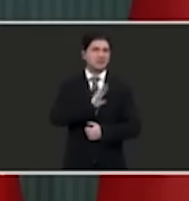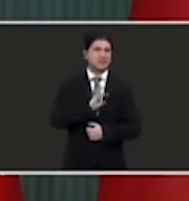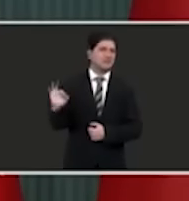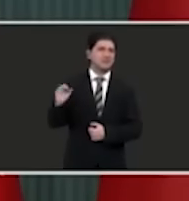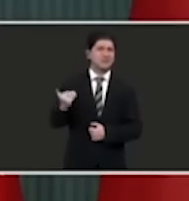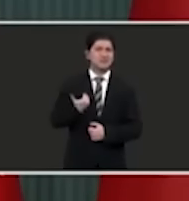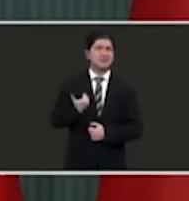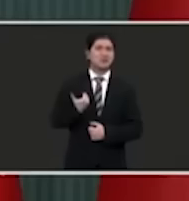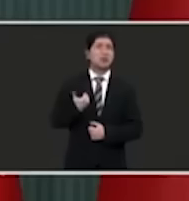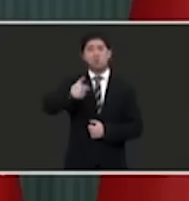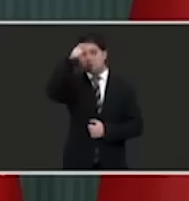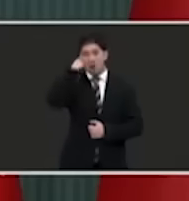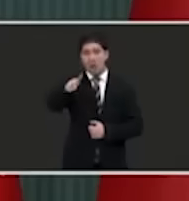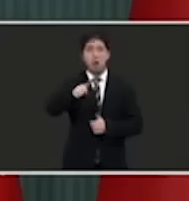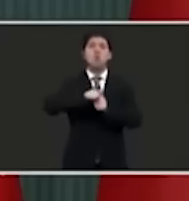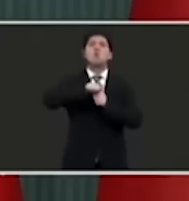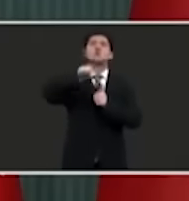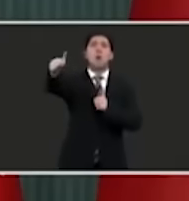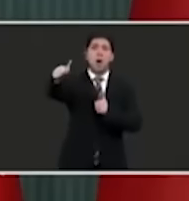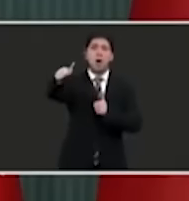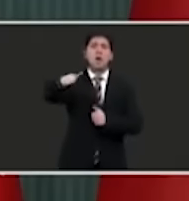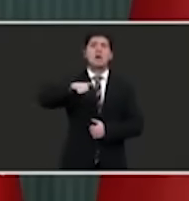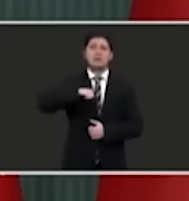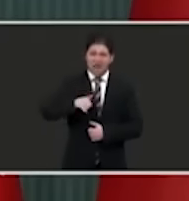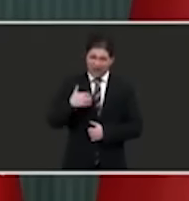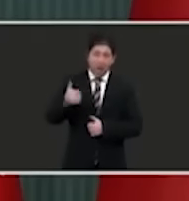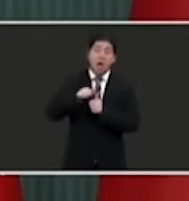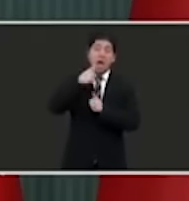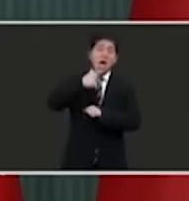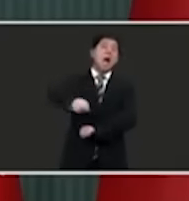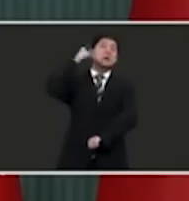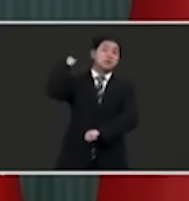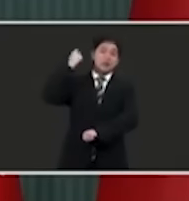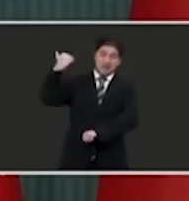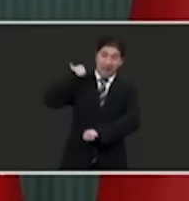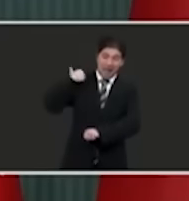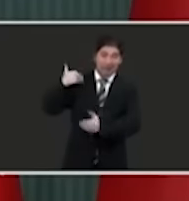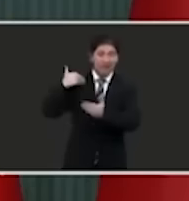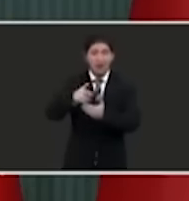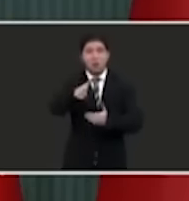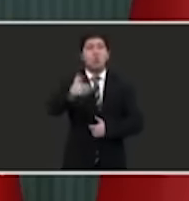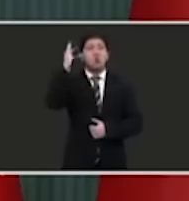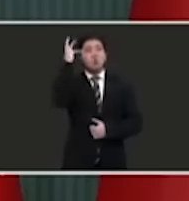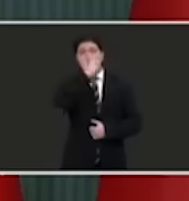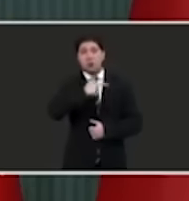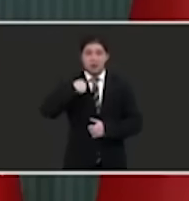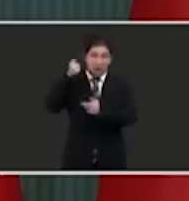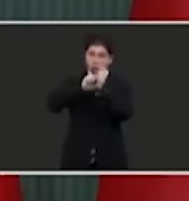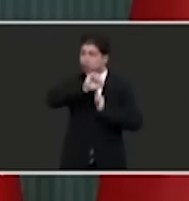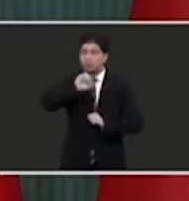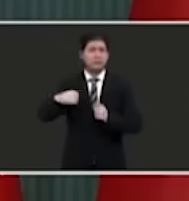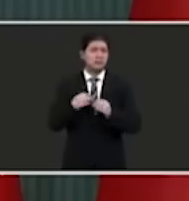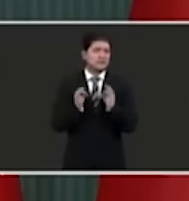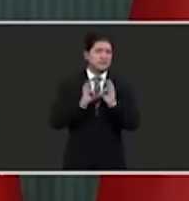Türkiye'nin ne uzak ne yakın geçmişinde böyle bir utanç lekesi